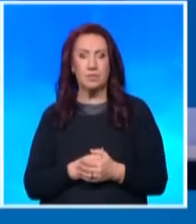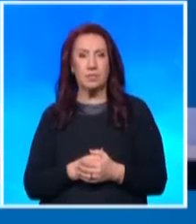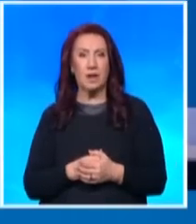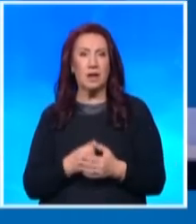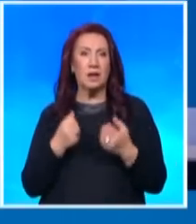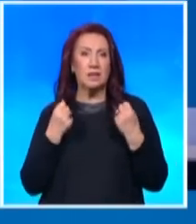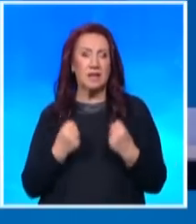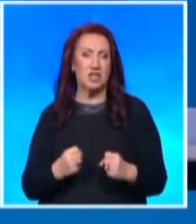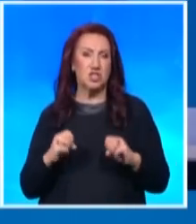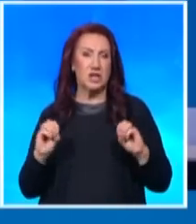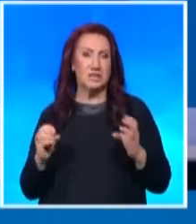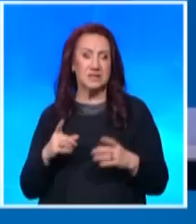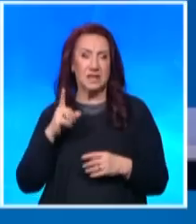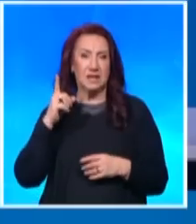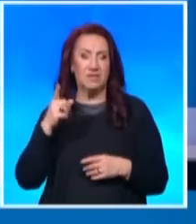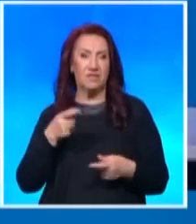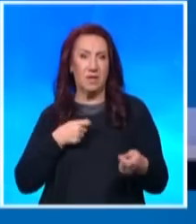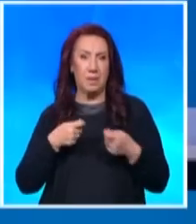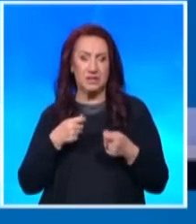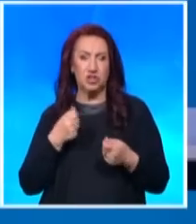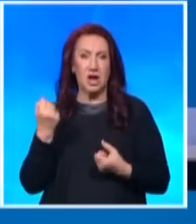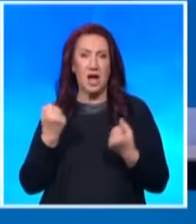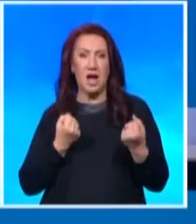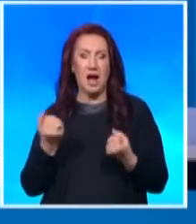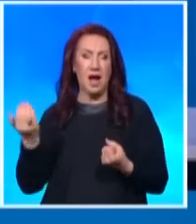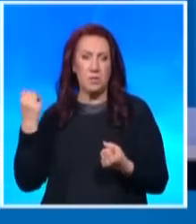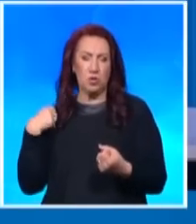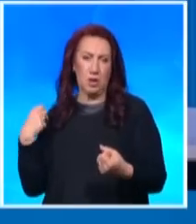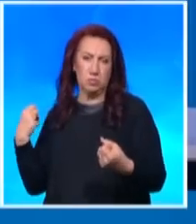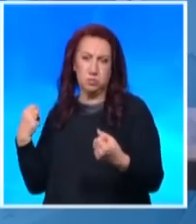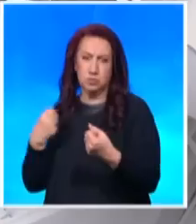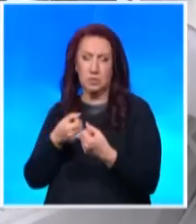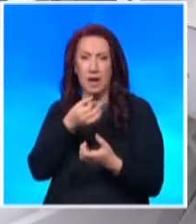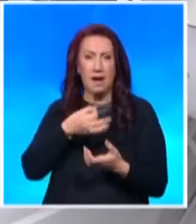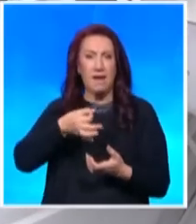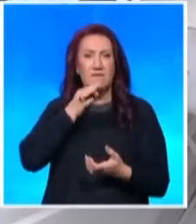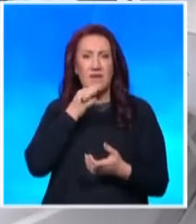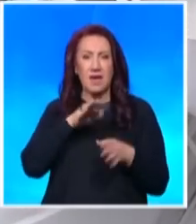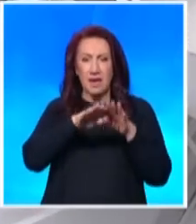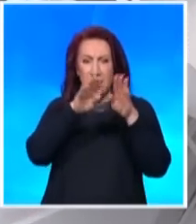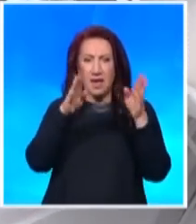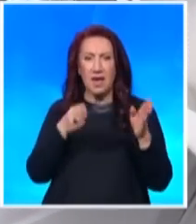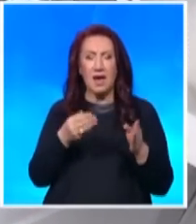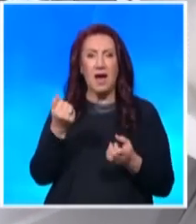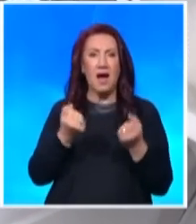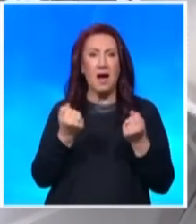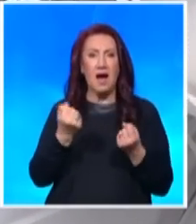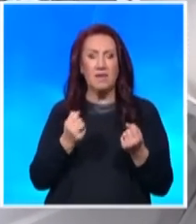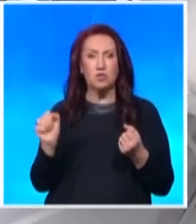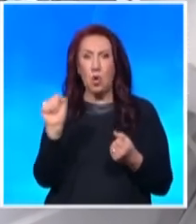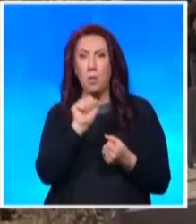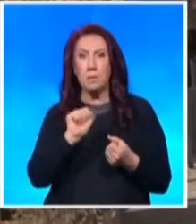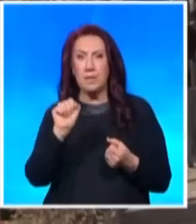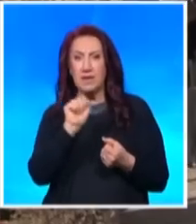Пазарджик. Камион се заби в кафенена автомивка. Няма пострадали, съобщиха от полицията. Малко преди 7 часа и 30 минути тази сутрин